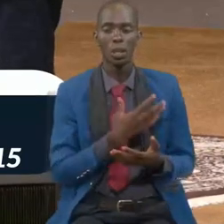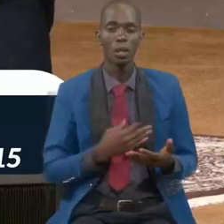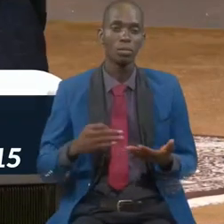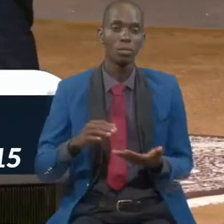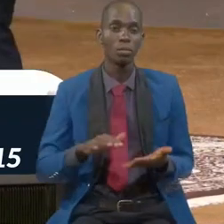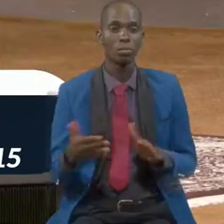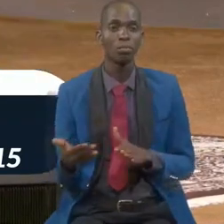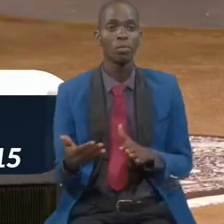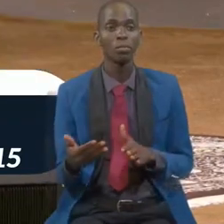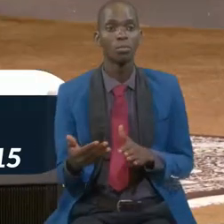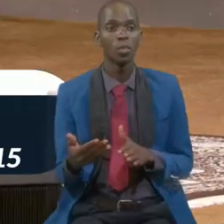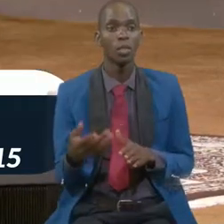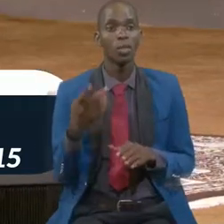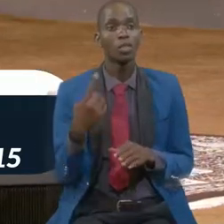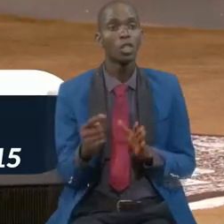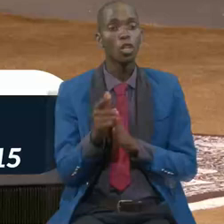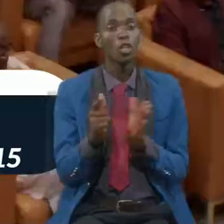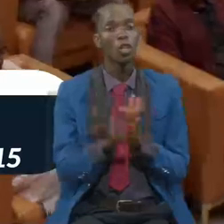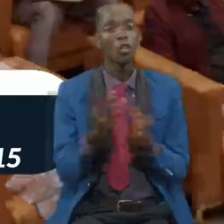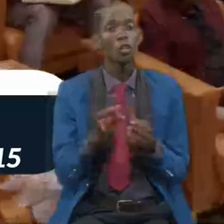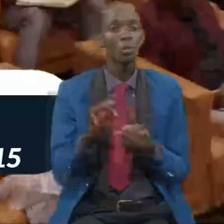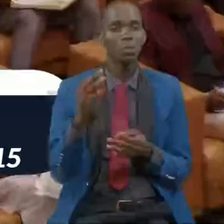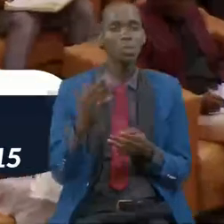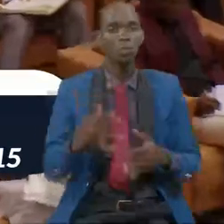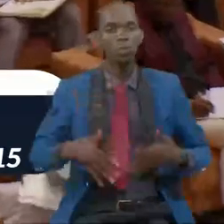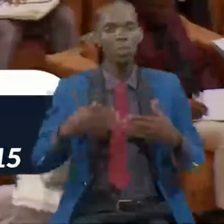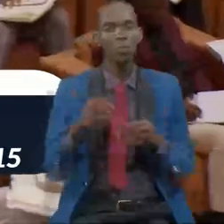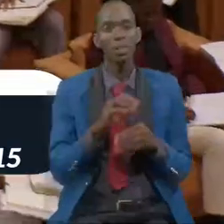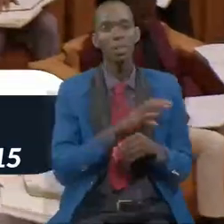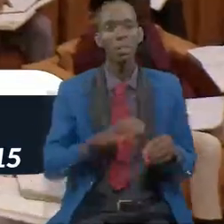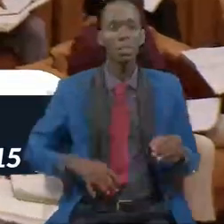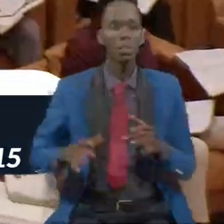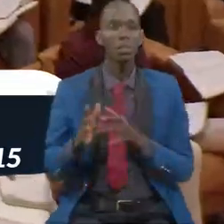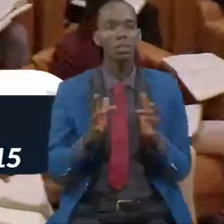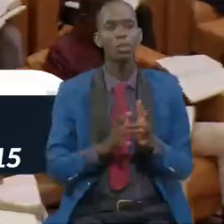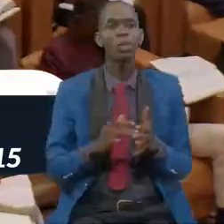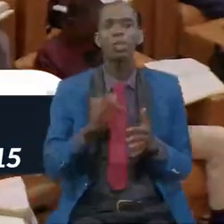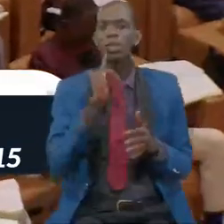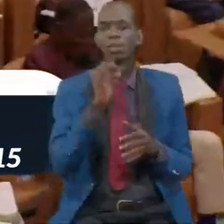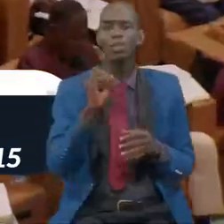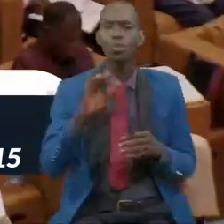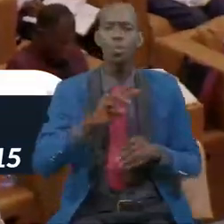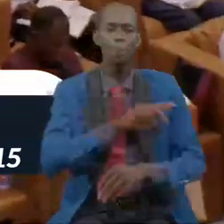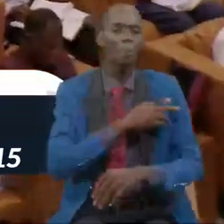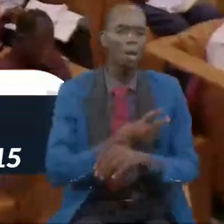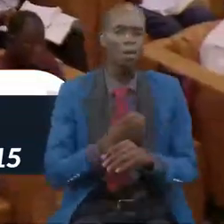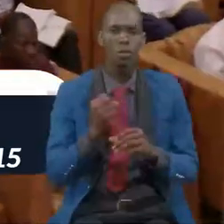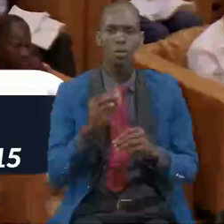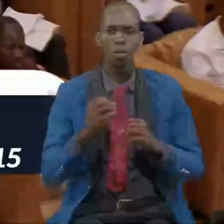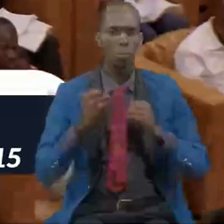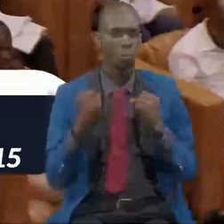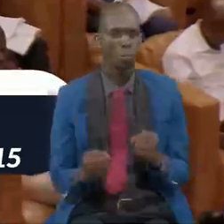mort. La loi de l'esprit de vie en Jésus-Christ est si puissante, est si